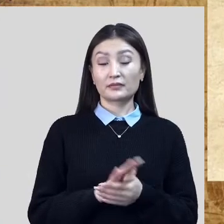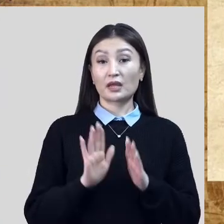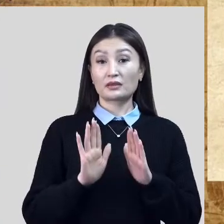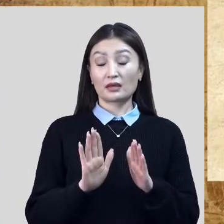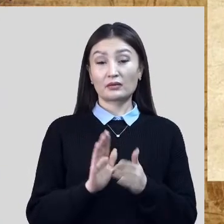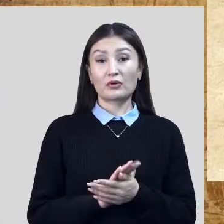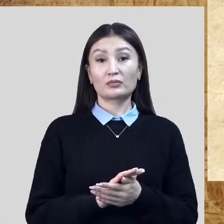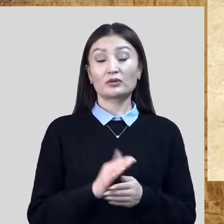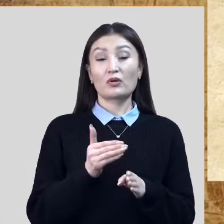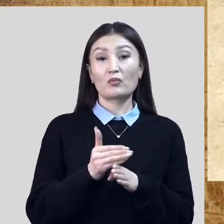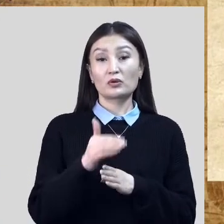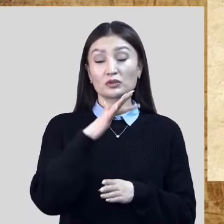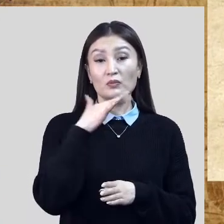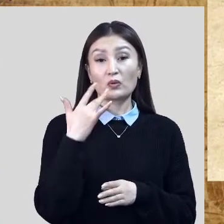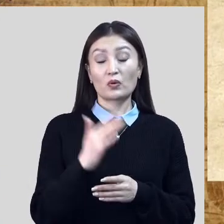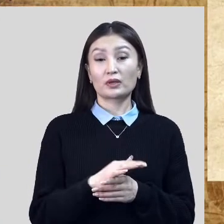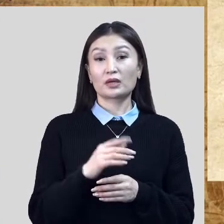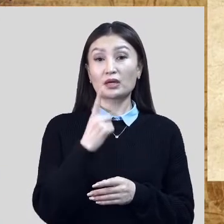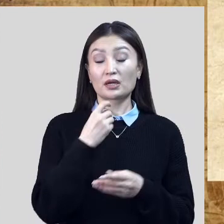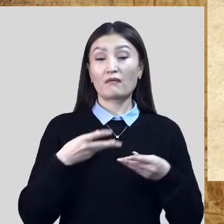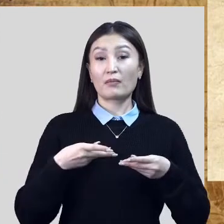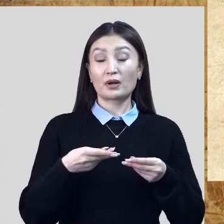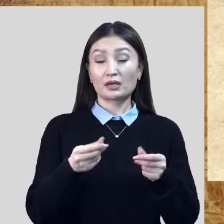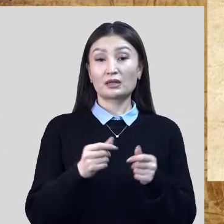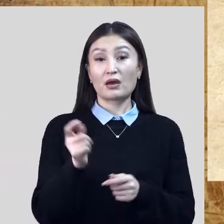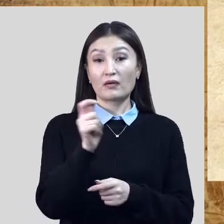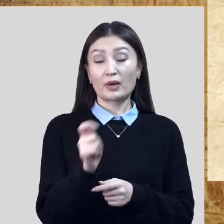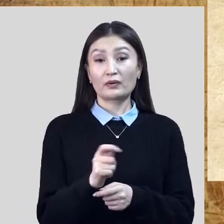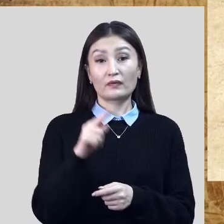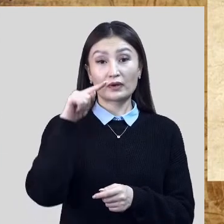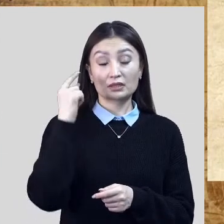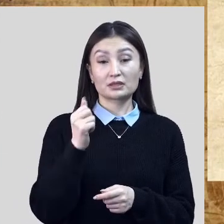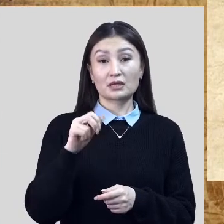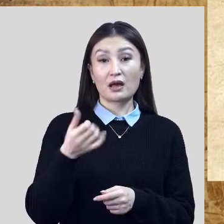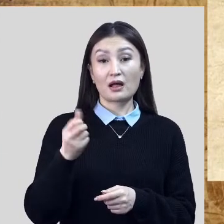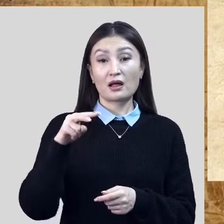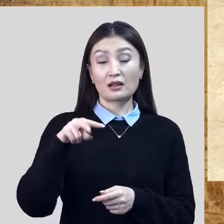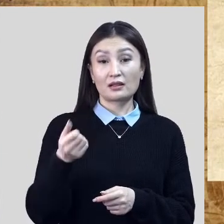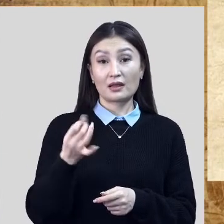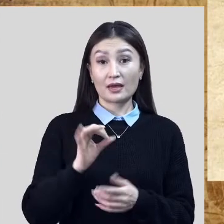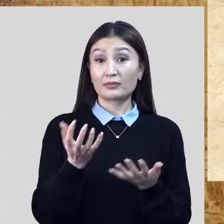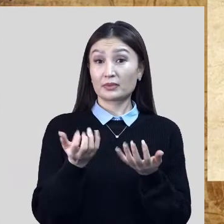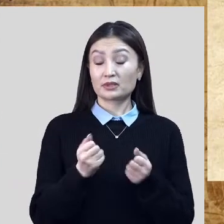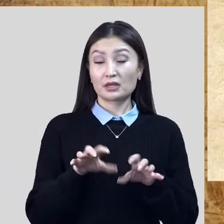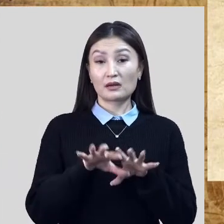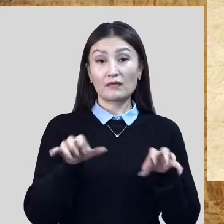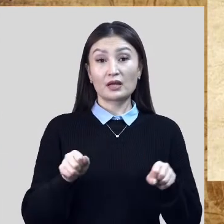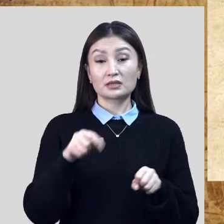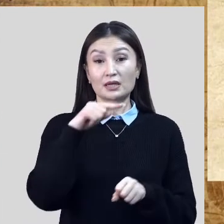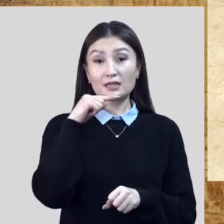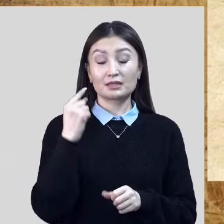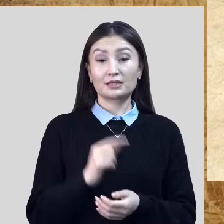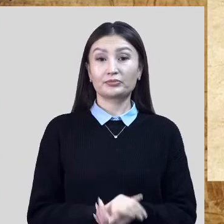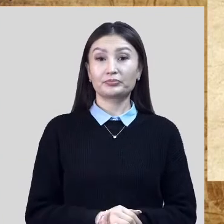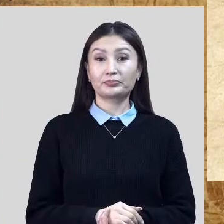Таким образом, после многих кровопролитных боев кыргызы Алая, в конце концов, признали власть